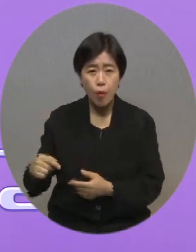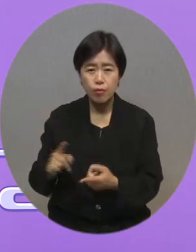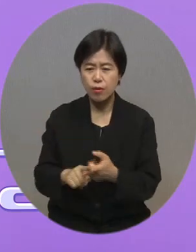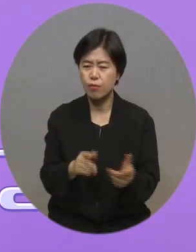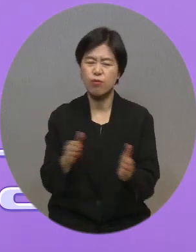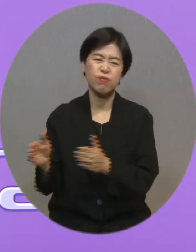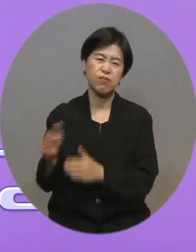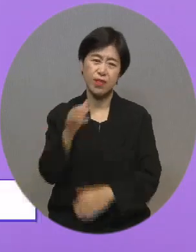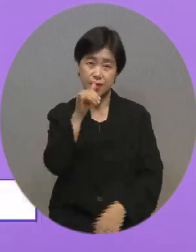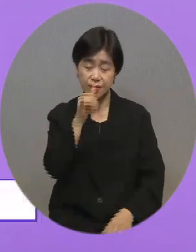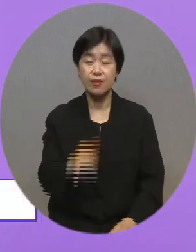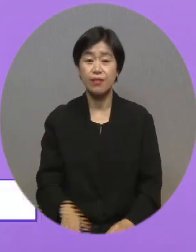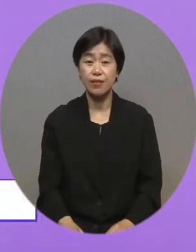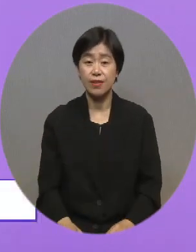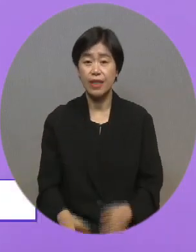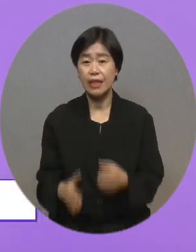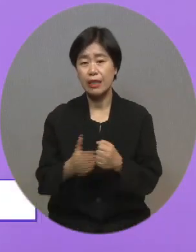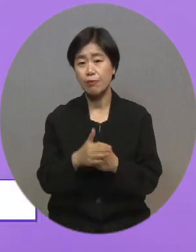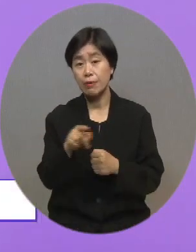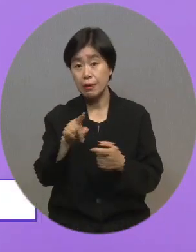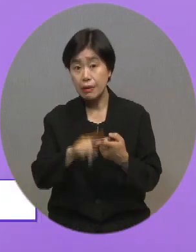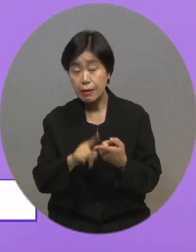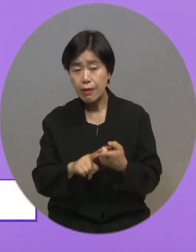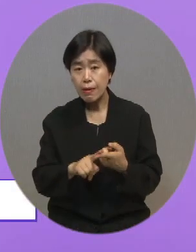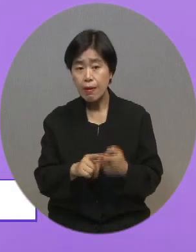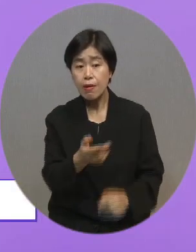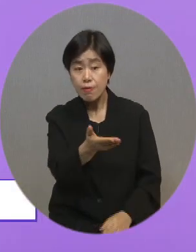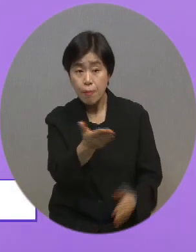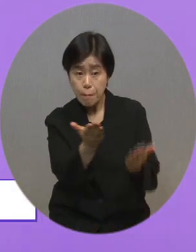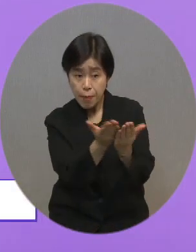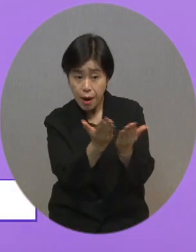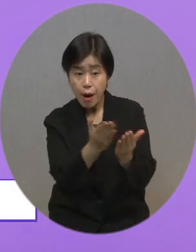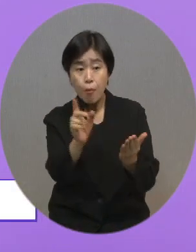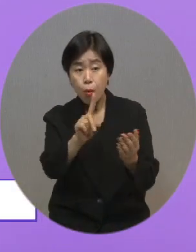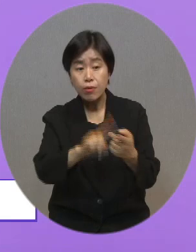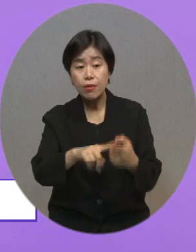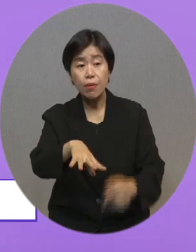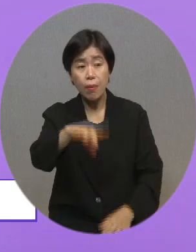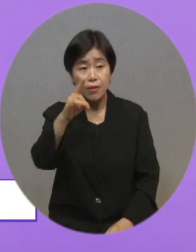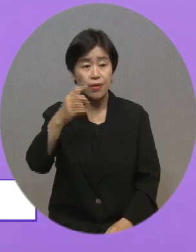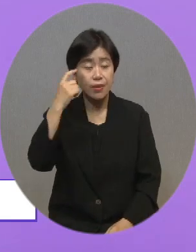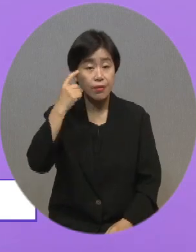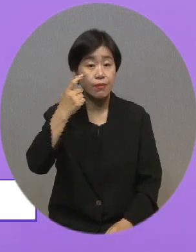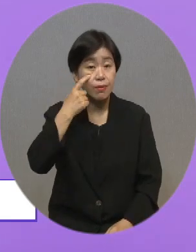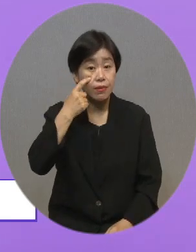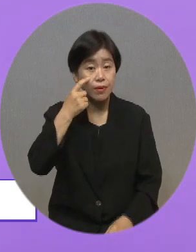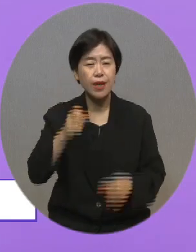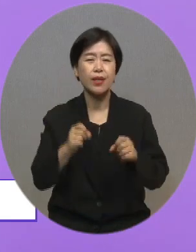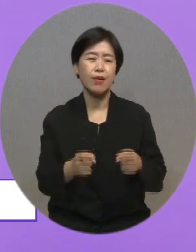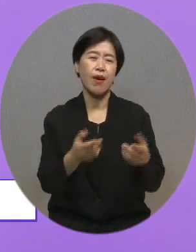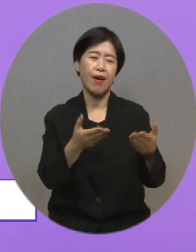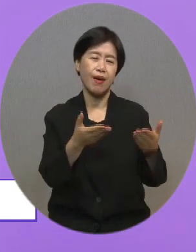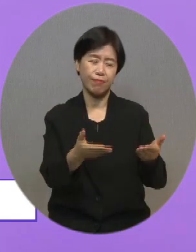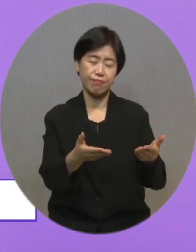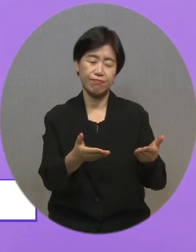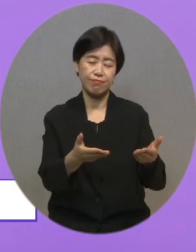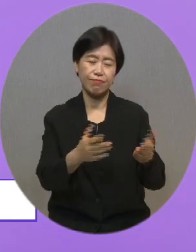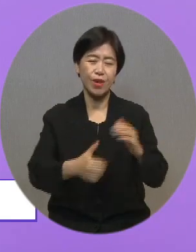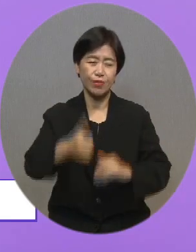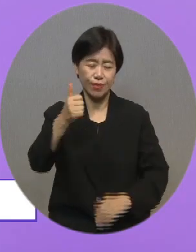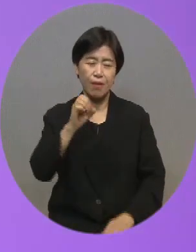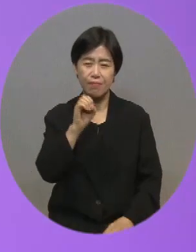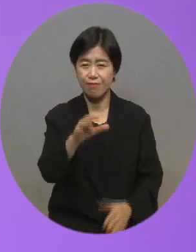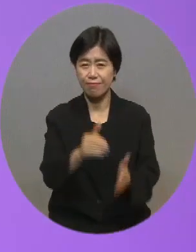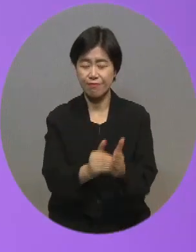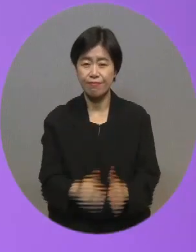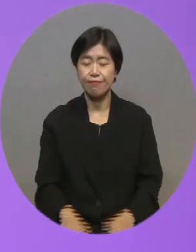경향들이 많거든요. 그래서 그런 것들에 대해서 다시 한번 좀 돌아볼 수 있는 좀 시간들을 기회를 갖는 게 좋겠다고